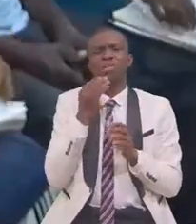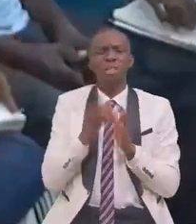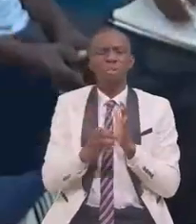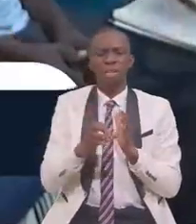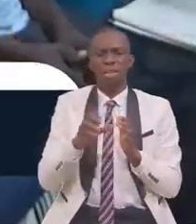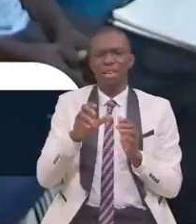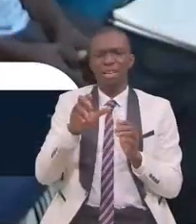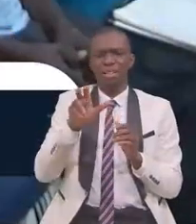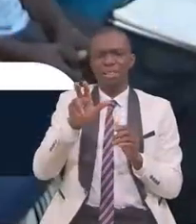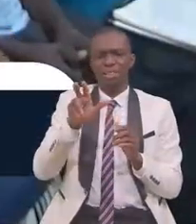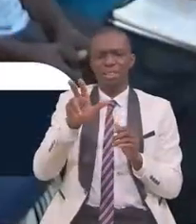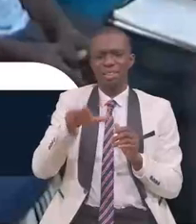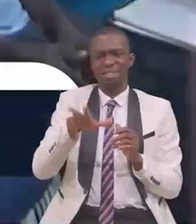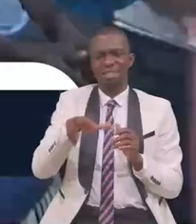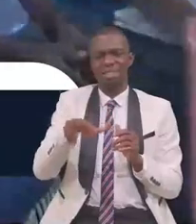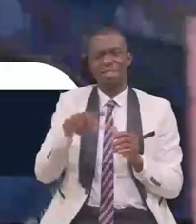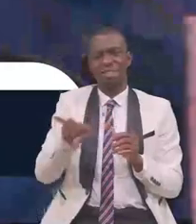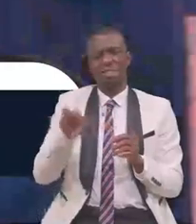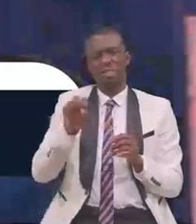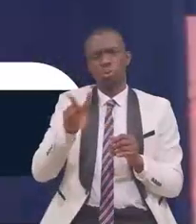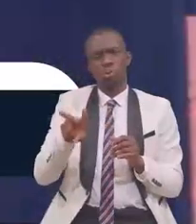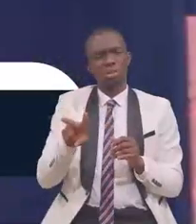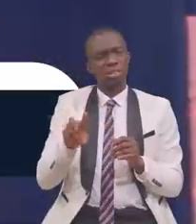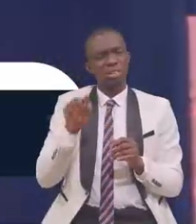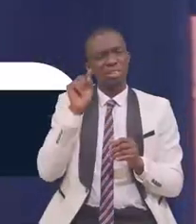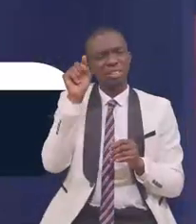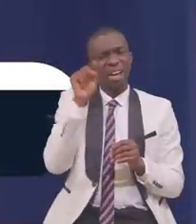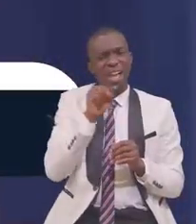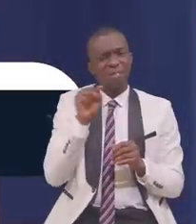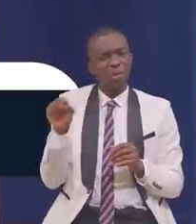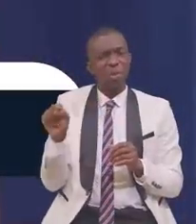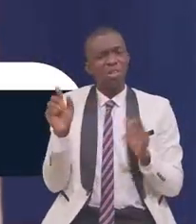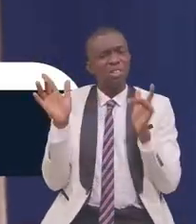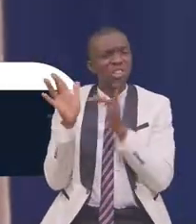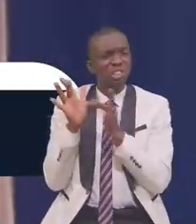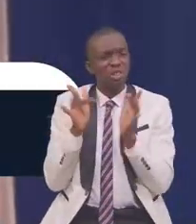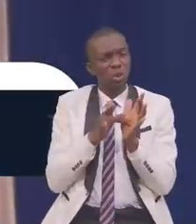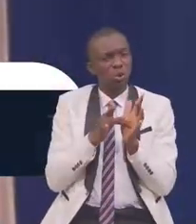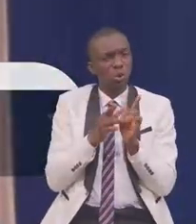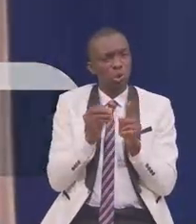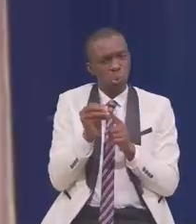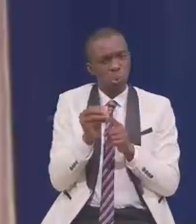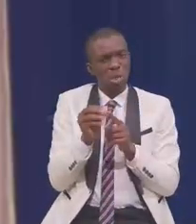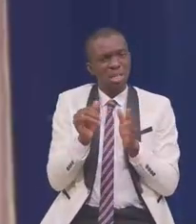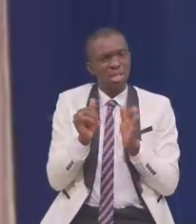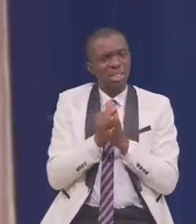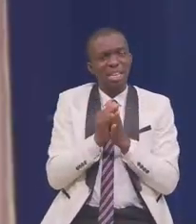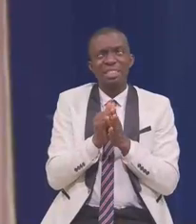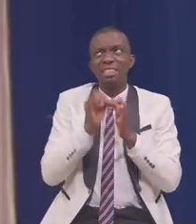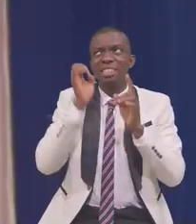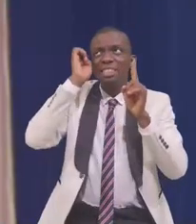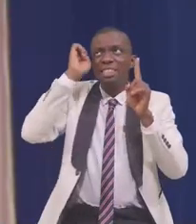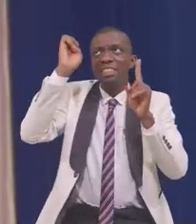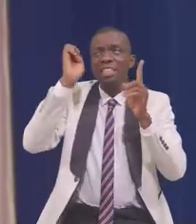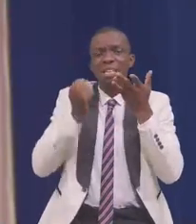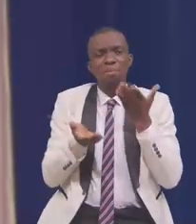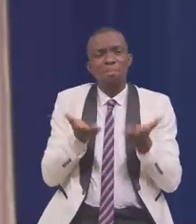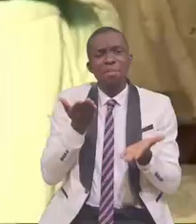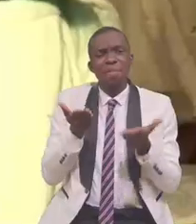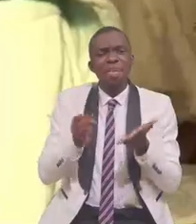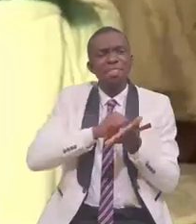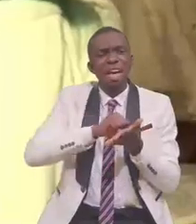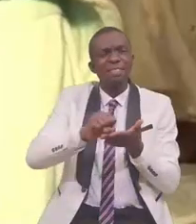12. Hébreux 13, 12. C'est pour cela que Jésus aussi, afin de sanctifier le peuple,